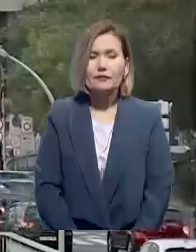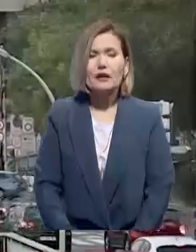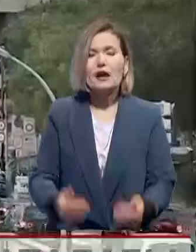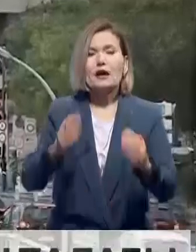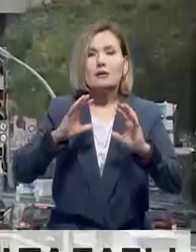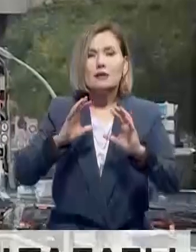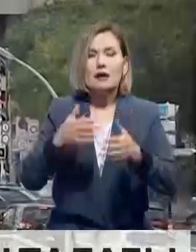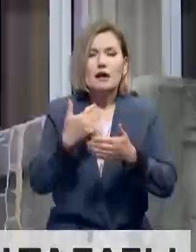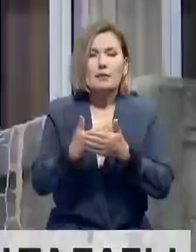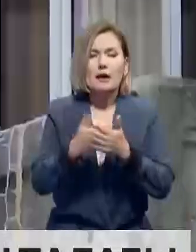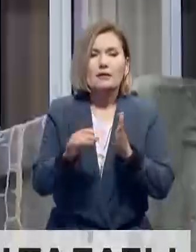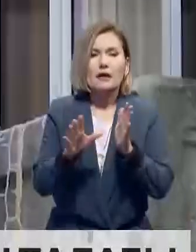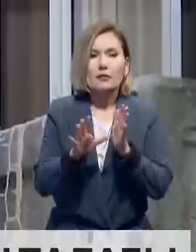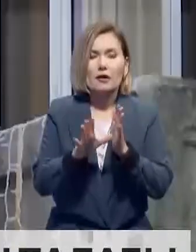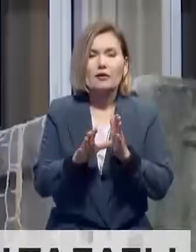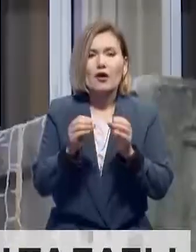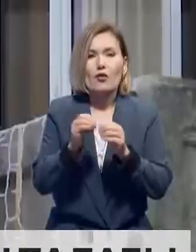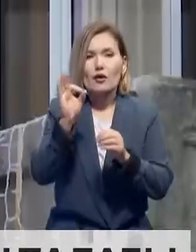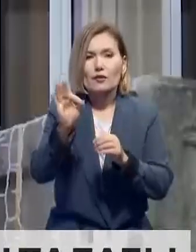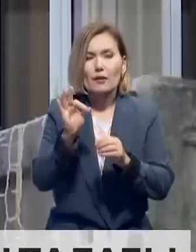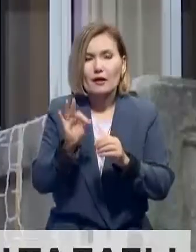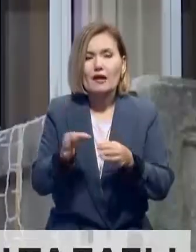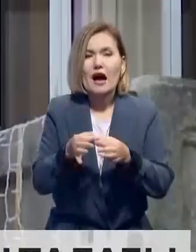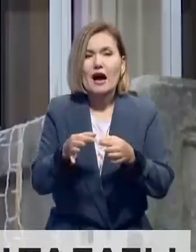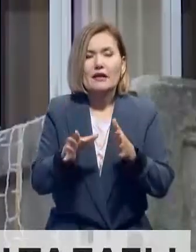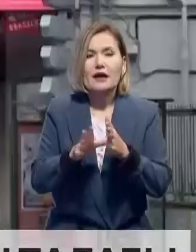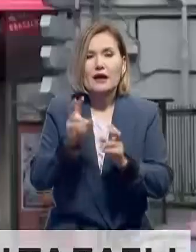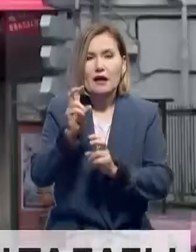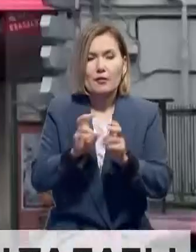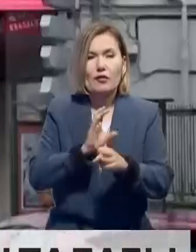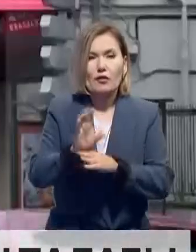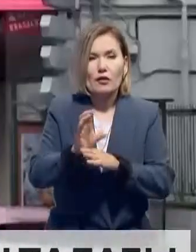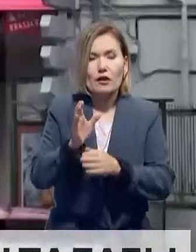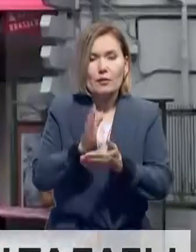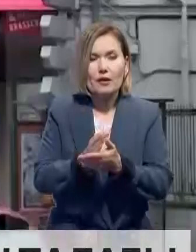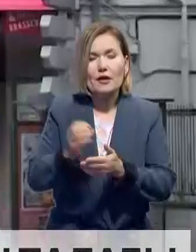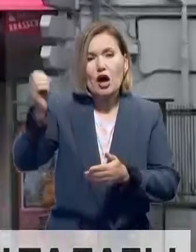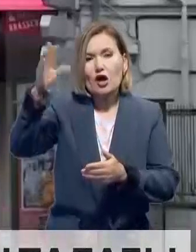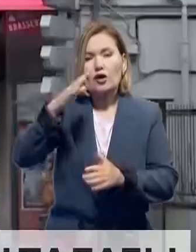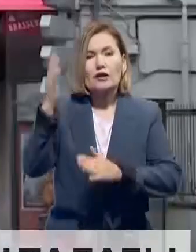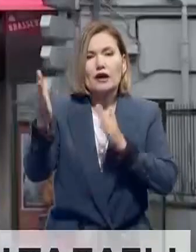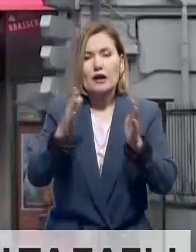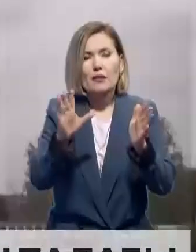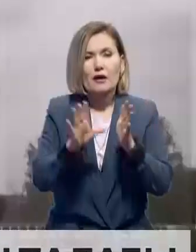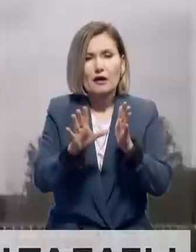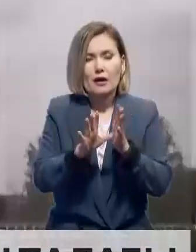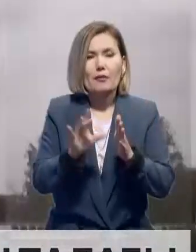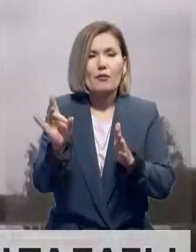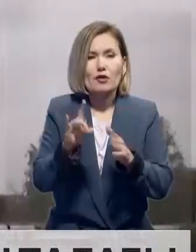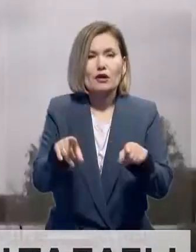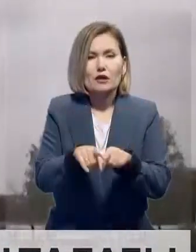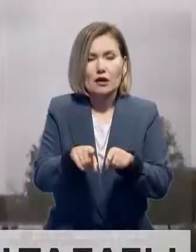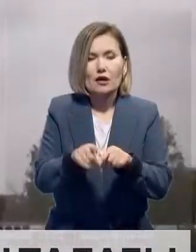Қазір әлемде шамамен электр энергияның 10% атом электр станцияларында өндіріледі. Күн мен желден алынатын қуаттың да мөлшері